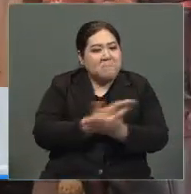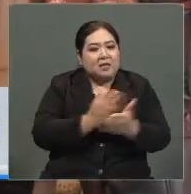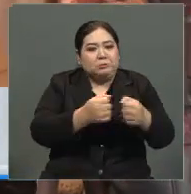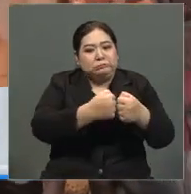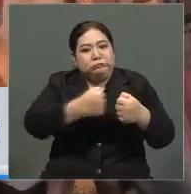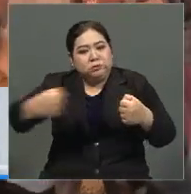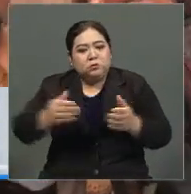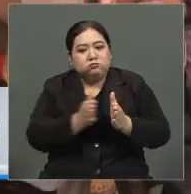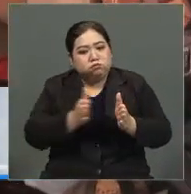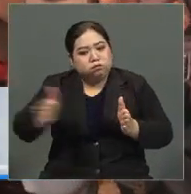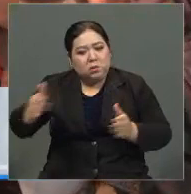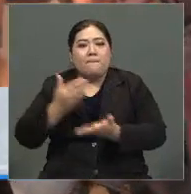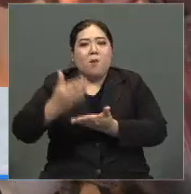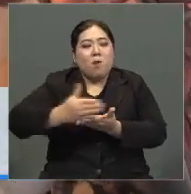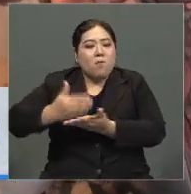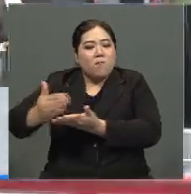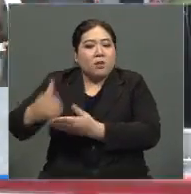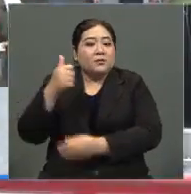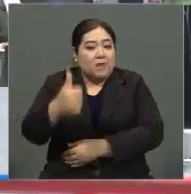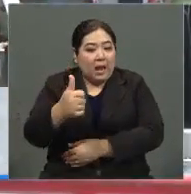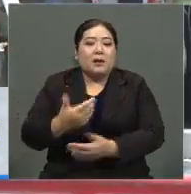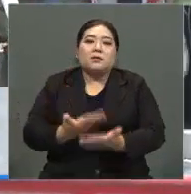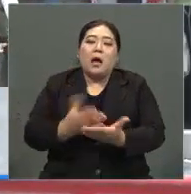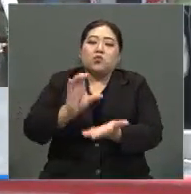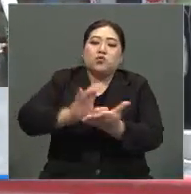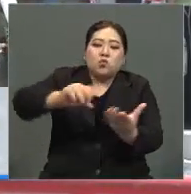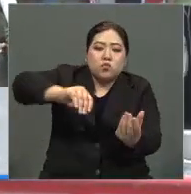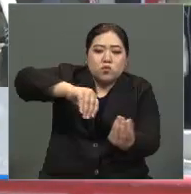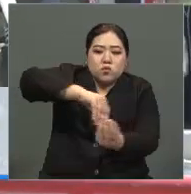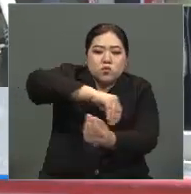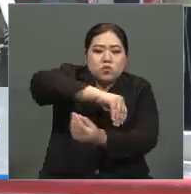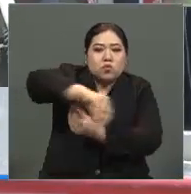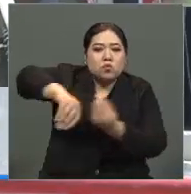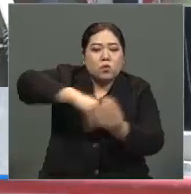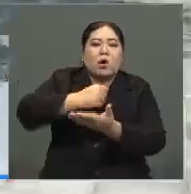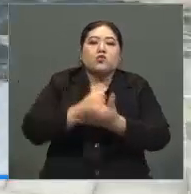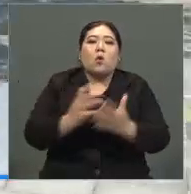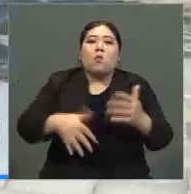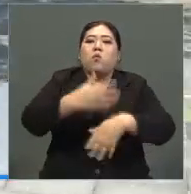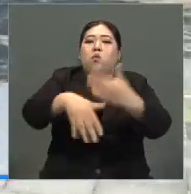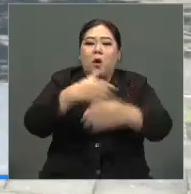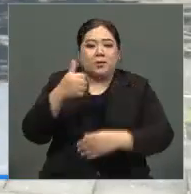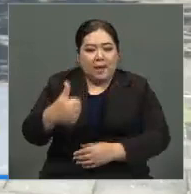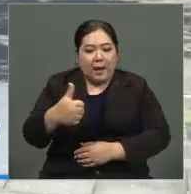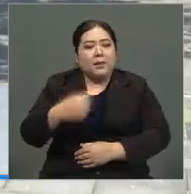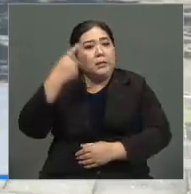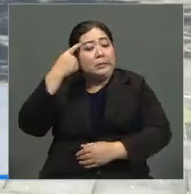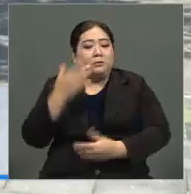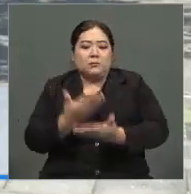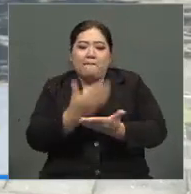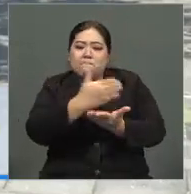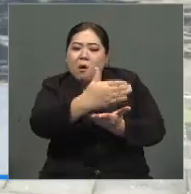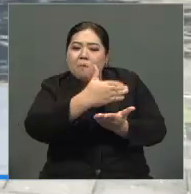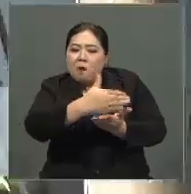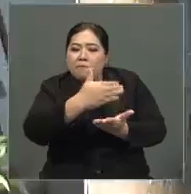ดอกเบี้ยช่วยคราวให้เงินหมุน หาให้เงินทุนหมุนเวียนและเสิมสภาพครองเพ่มเติมพิจวัยนาชะลอการชำระนี่สำ